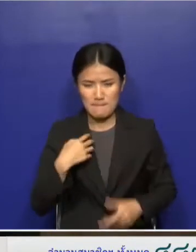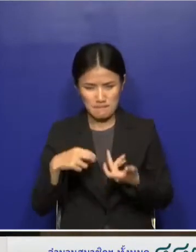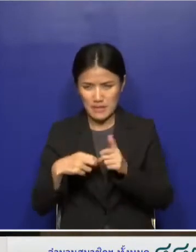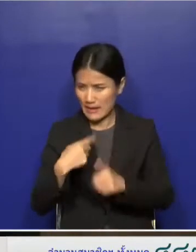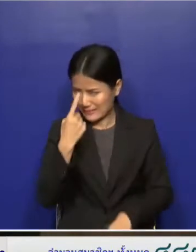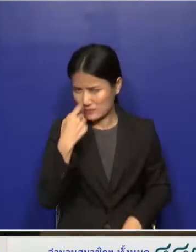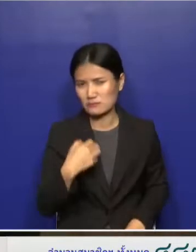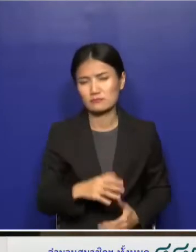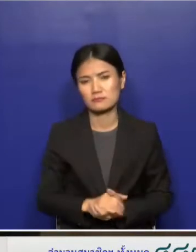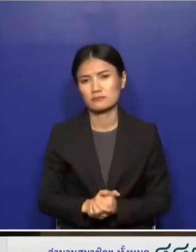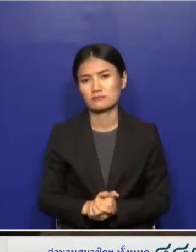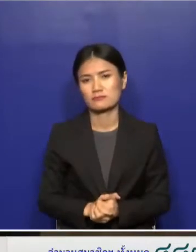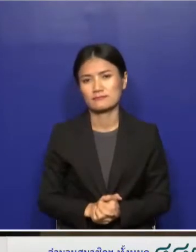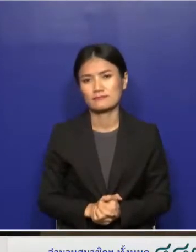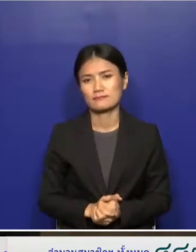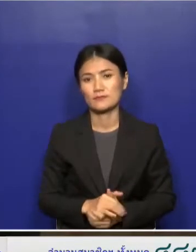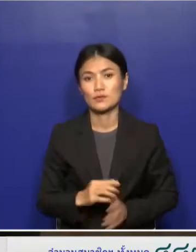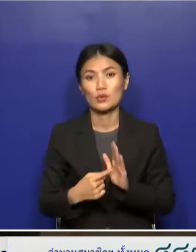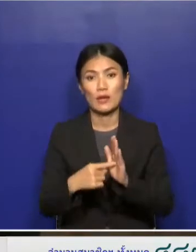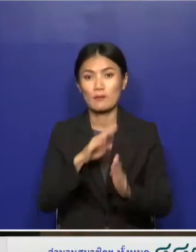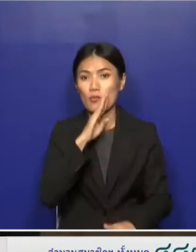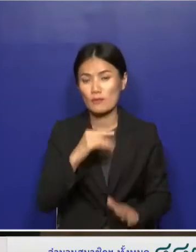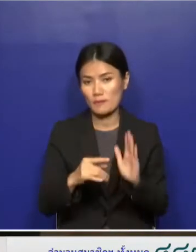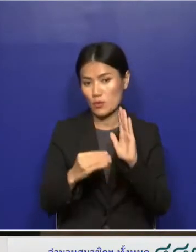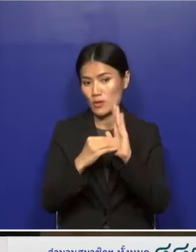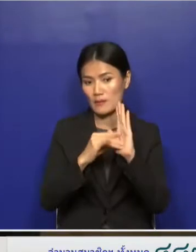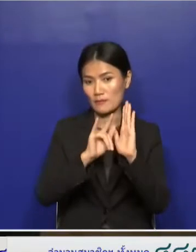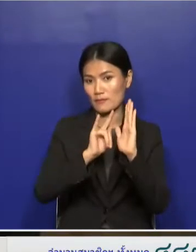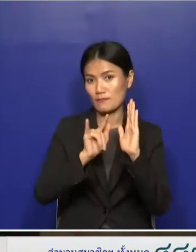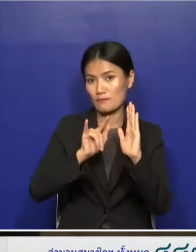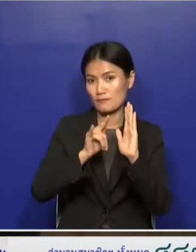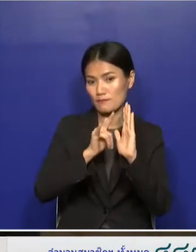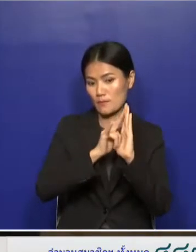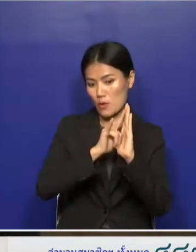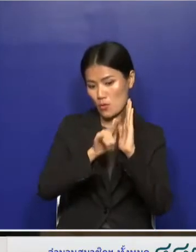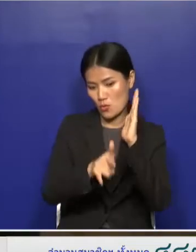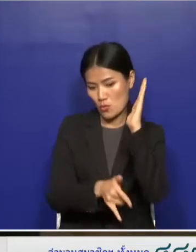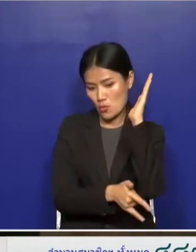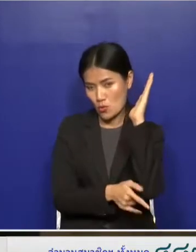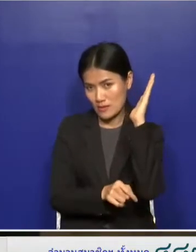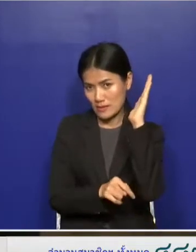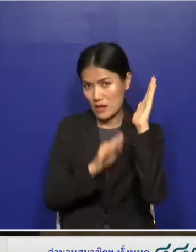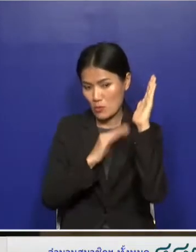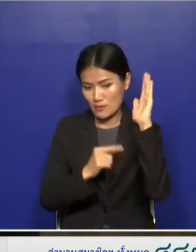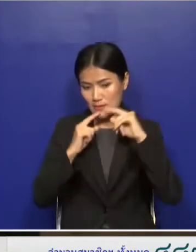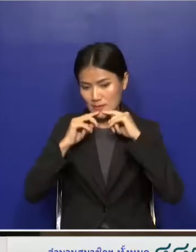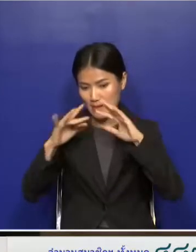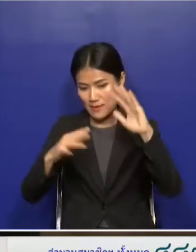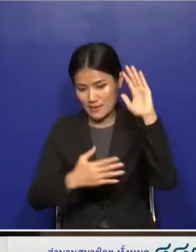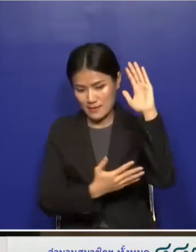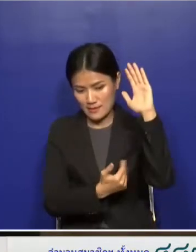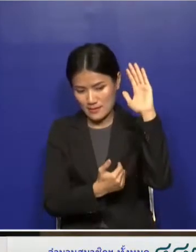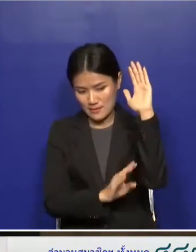ในอีกมิตินึงอย่างเช่นผมนั่งเครื่องบินไปเนี่ยถ้าการจะกระจายการท่องเที่ยวจากอันดามันไปฝั่งอ่าวไท